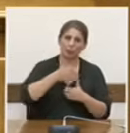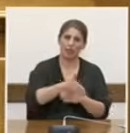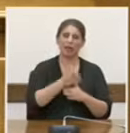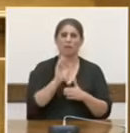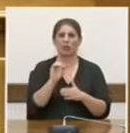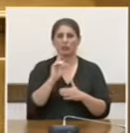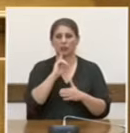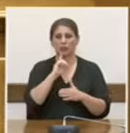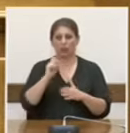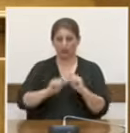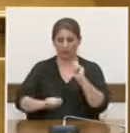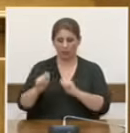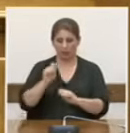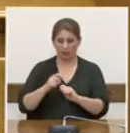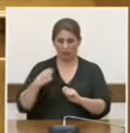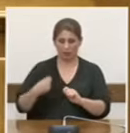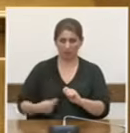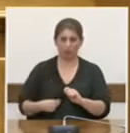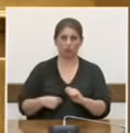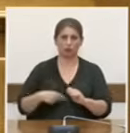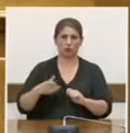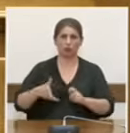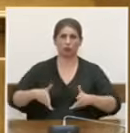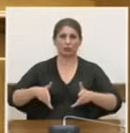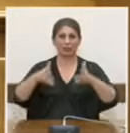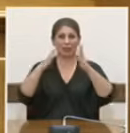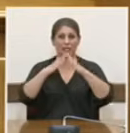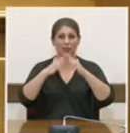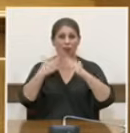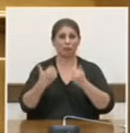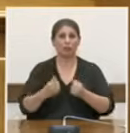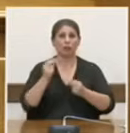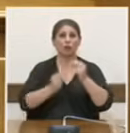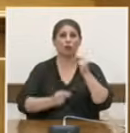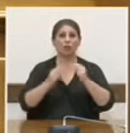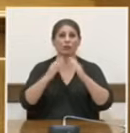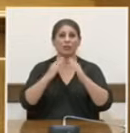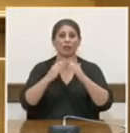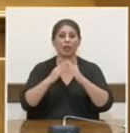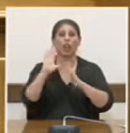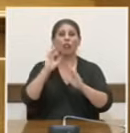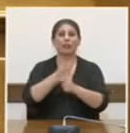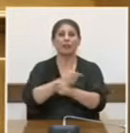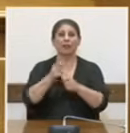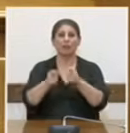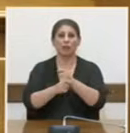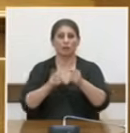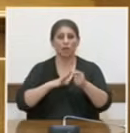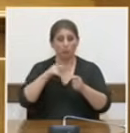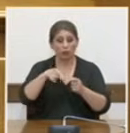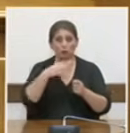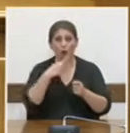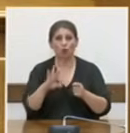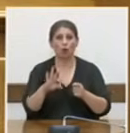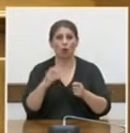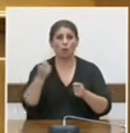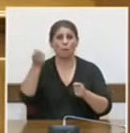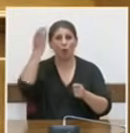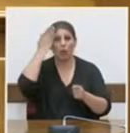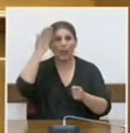κατοικιών. Υπάρχει πρόβλημα στεγαστικό στην Ελλάδα. Δεν παντρεύονται οι άνθρωποι και για αυτό το λόγο. Είναι πανάκριβα τα